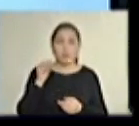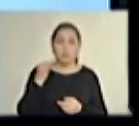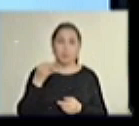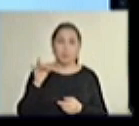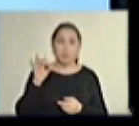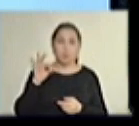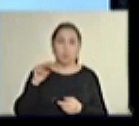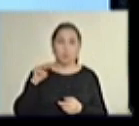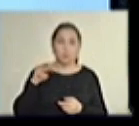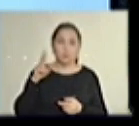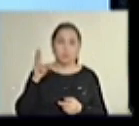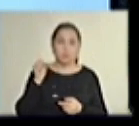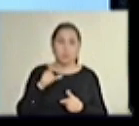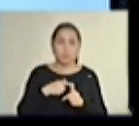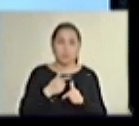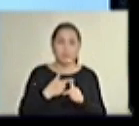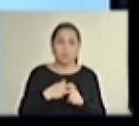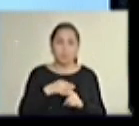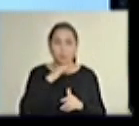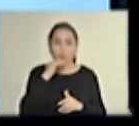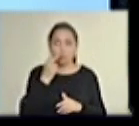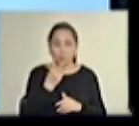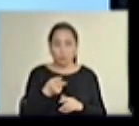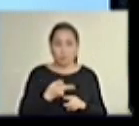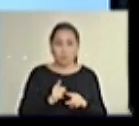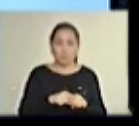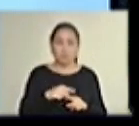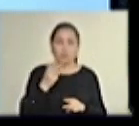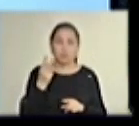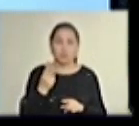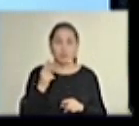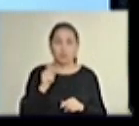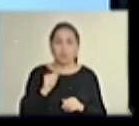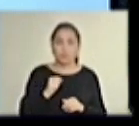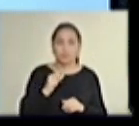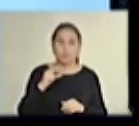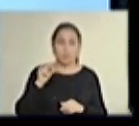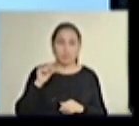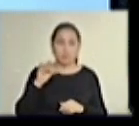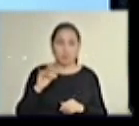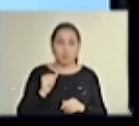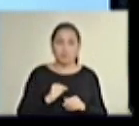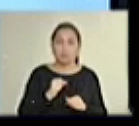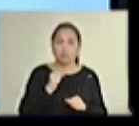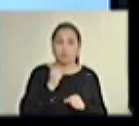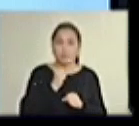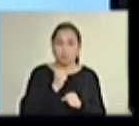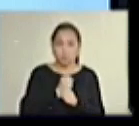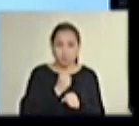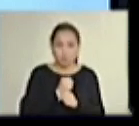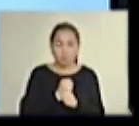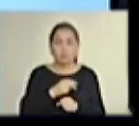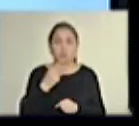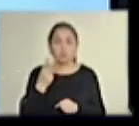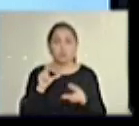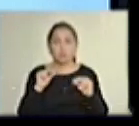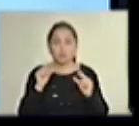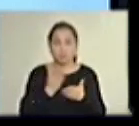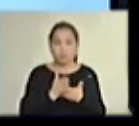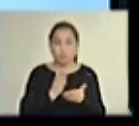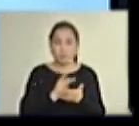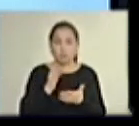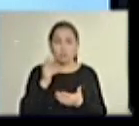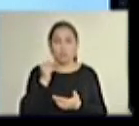ham ko'p kuzatgansiz. E'tibor bering, bu yerda ikkita chig'iriqning vazifasini bajaradigan qism bor. Bu yerda R1, kichkina